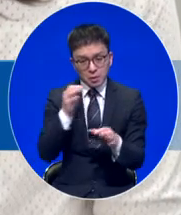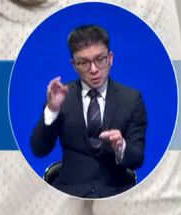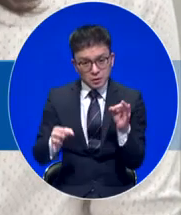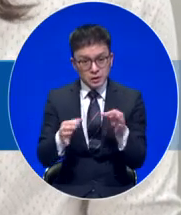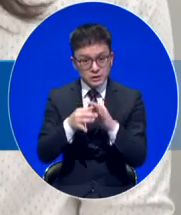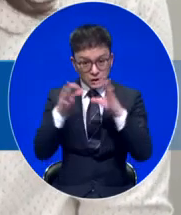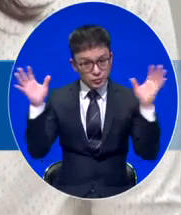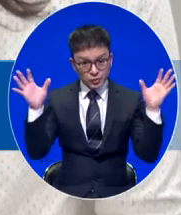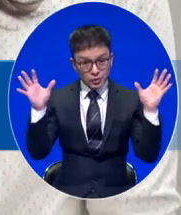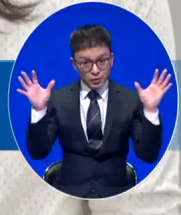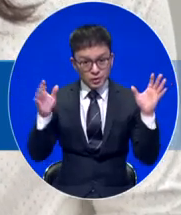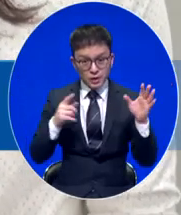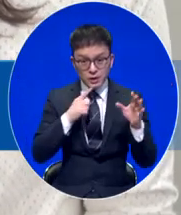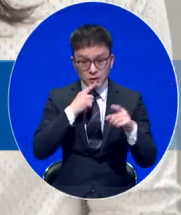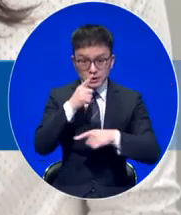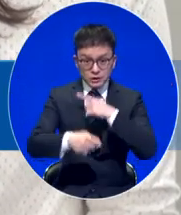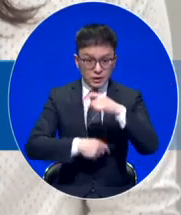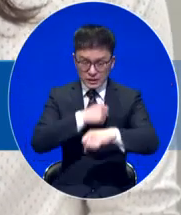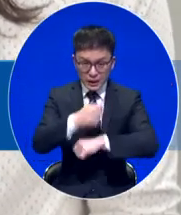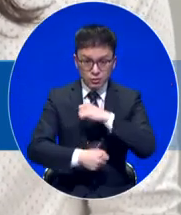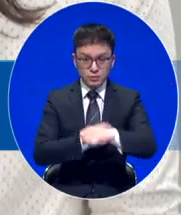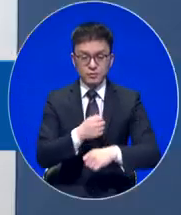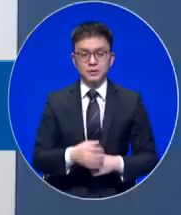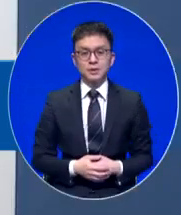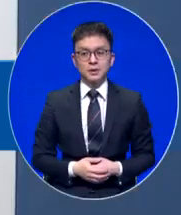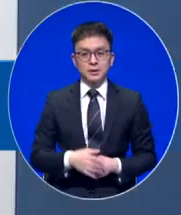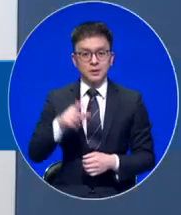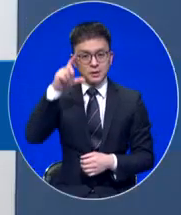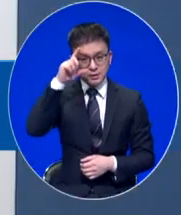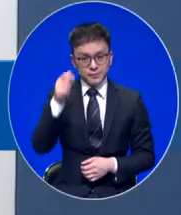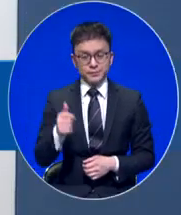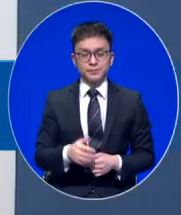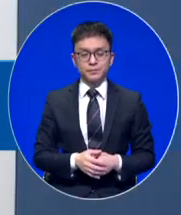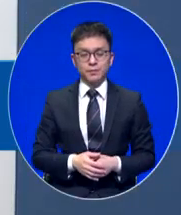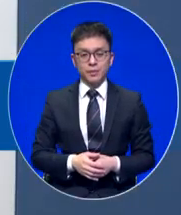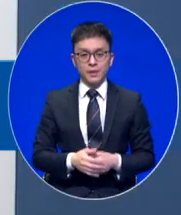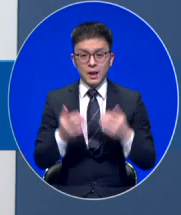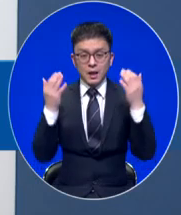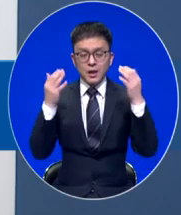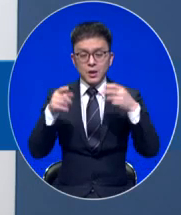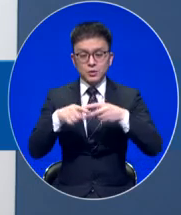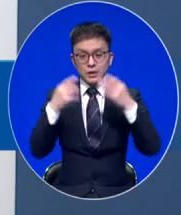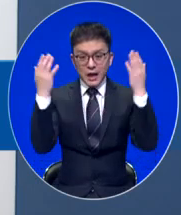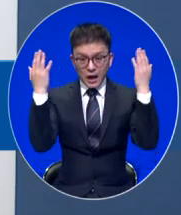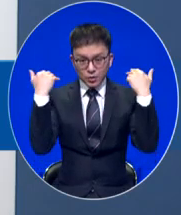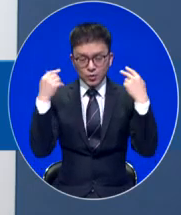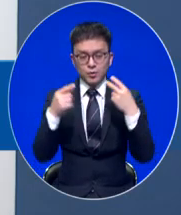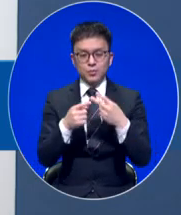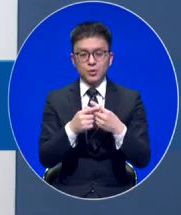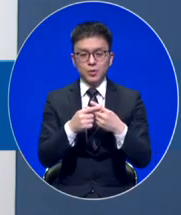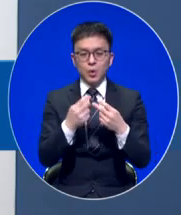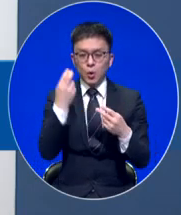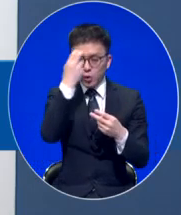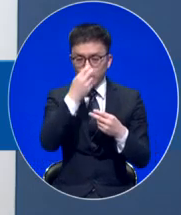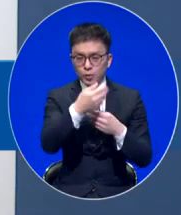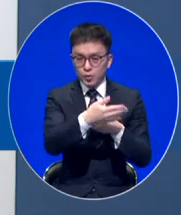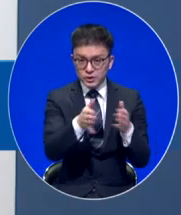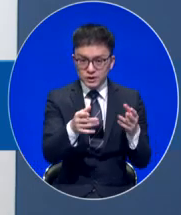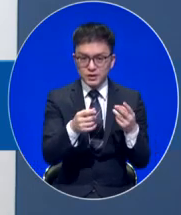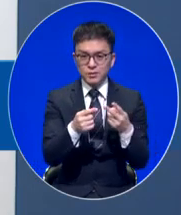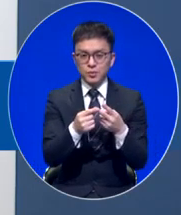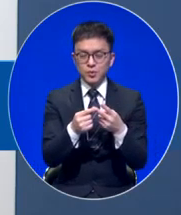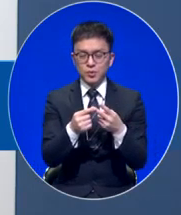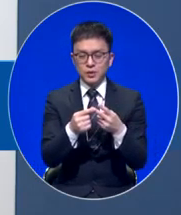받으신 그런 센터 인가요 예 지금 유사한 사업들이 학교에 있는 초등 돌봄 교실이 나 제어 가동 센터가 있는데 이러한 경우에는